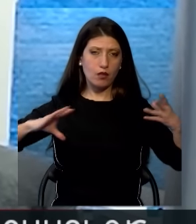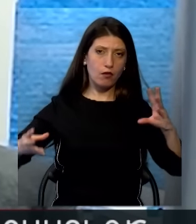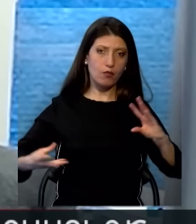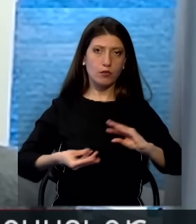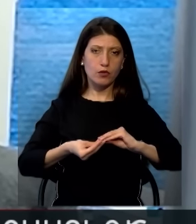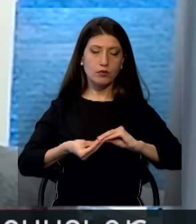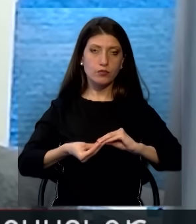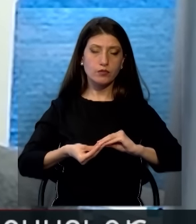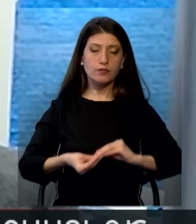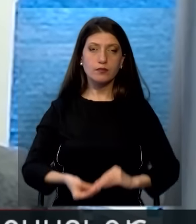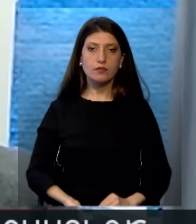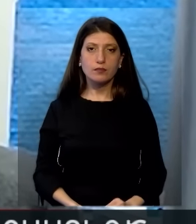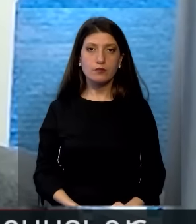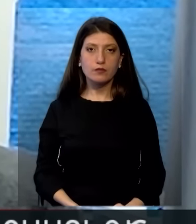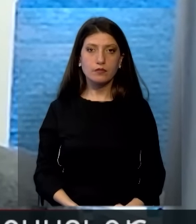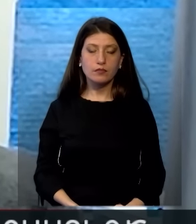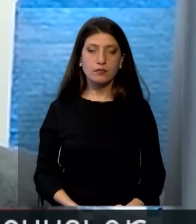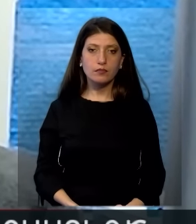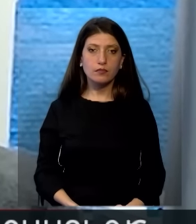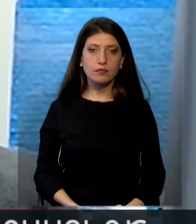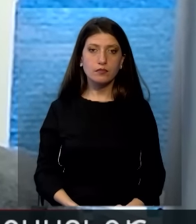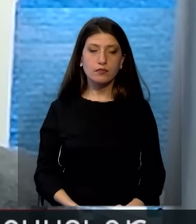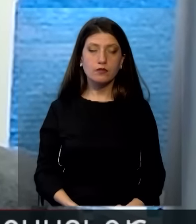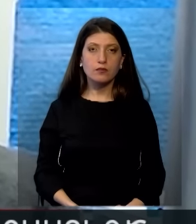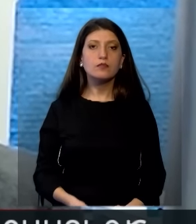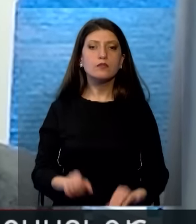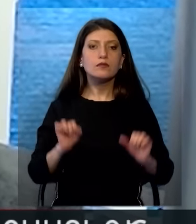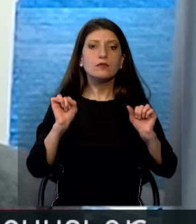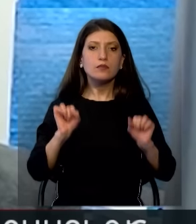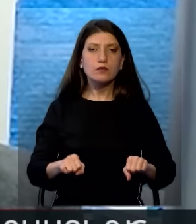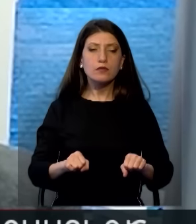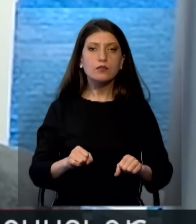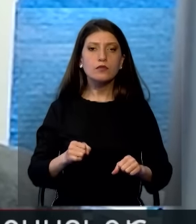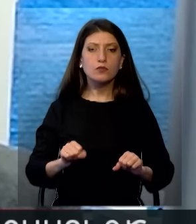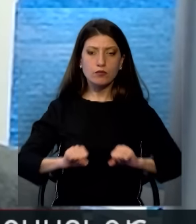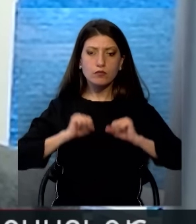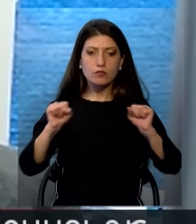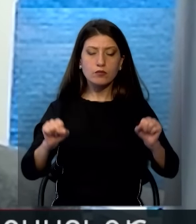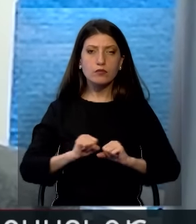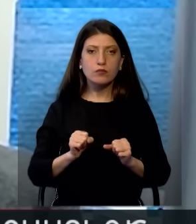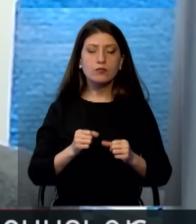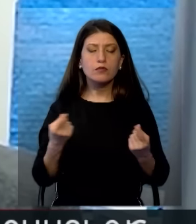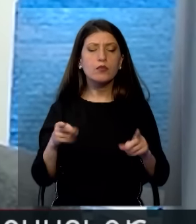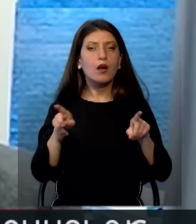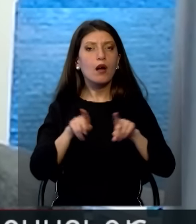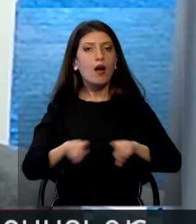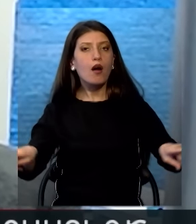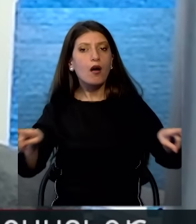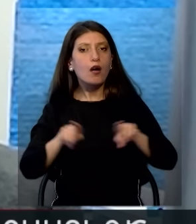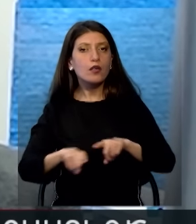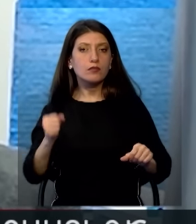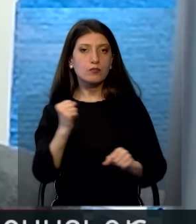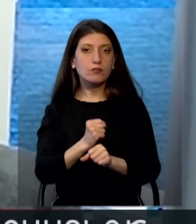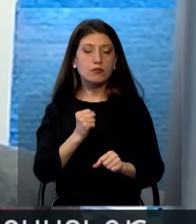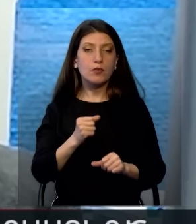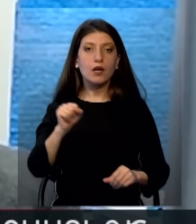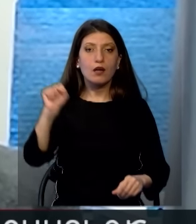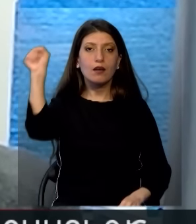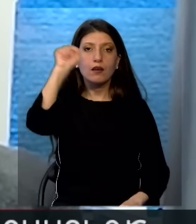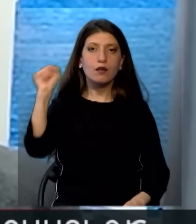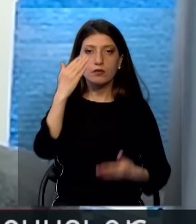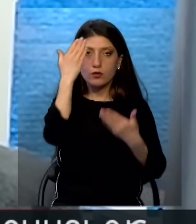ամբողջական, ամբողջ ուր որ կարելի է լա, հասանելի է լա, պետք եղած կարողջությունը կատարել է Արցախի